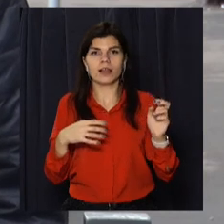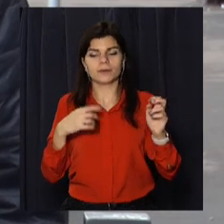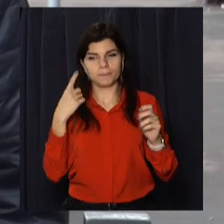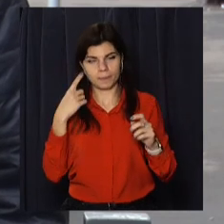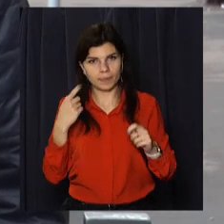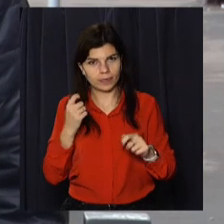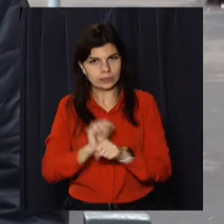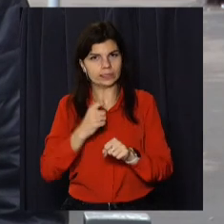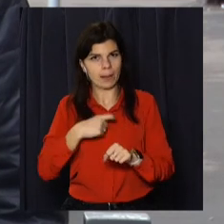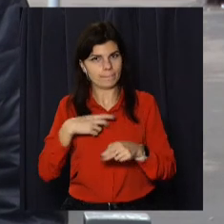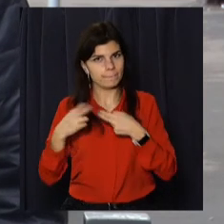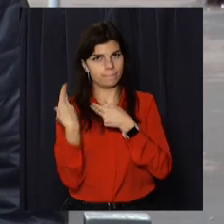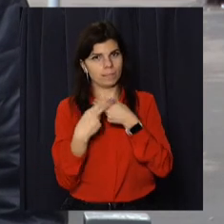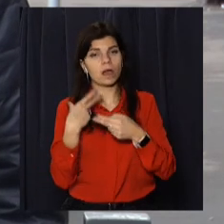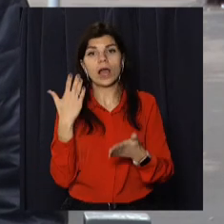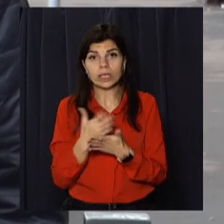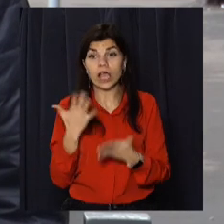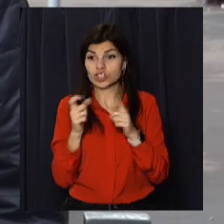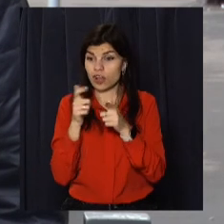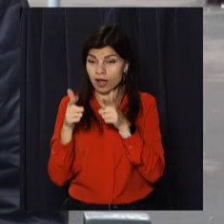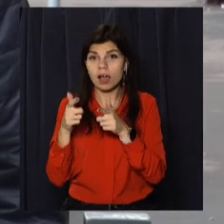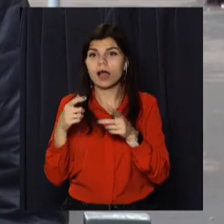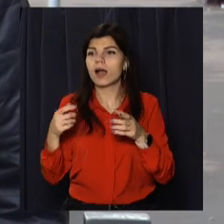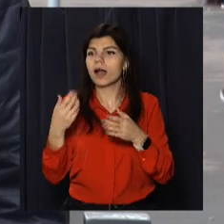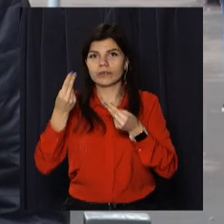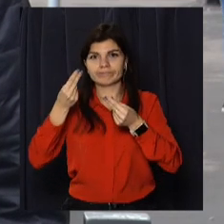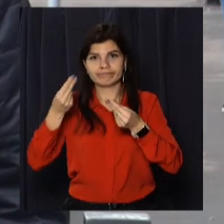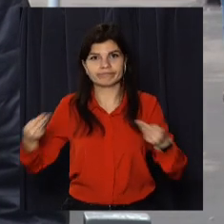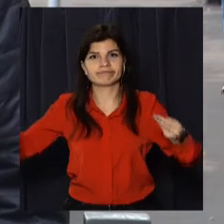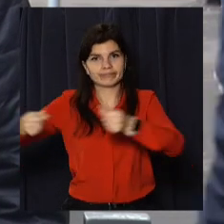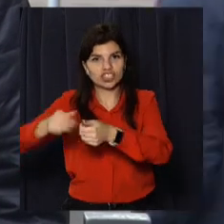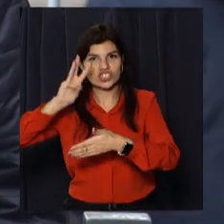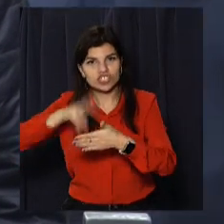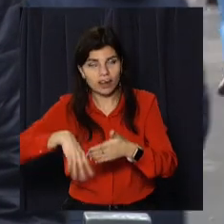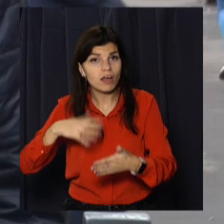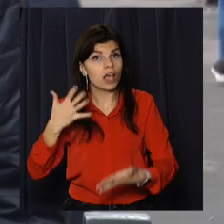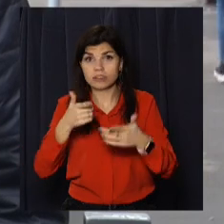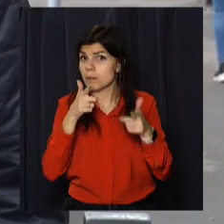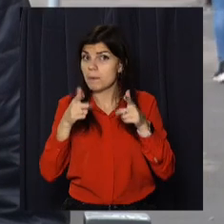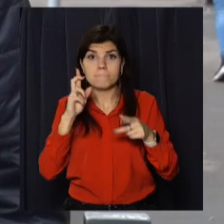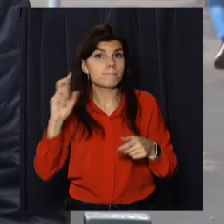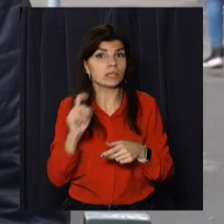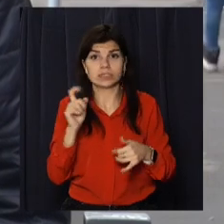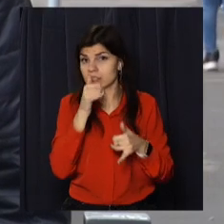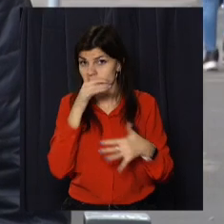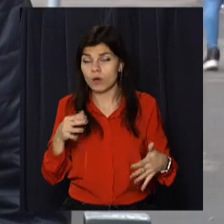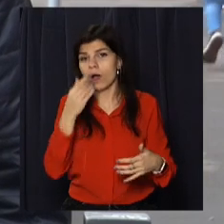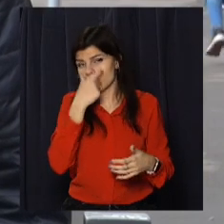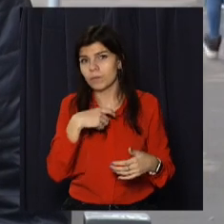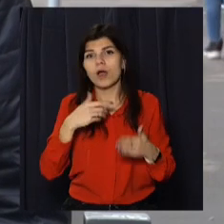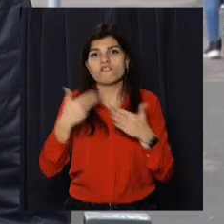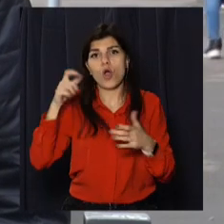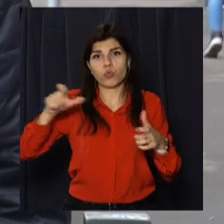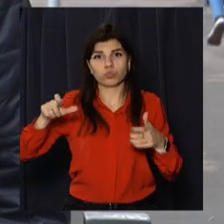заклад з другом, заплатити штраф колегам за кожну лайку. Якщо вже не можете говорити без матюча, йдіть подалі від людей